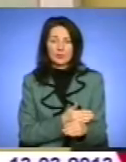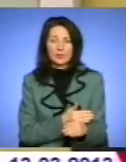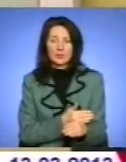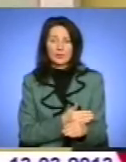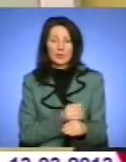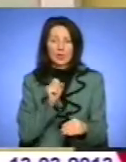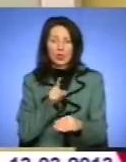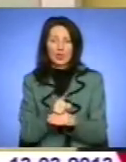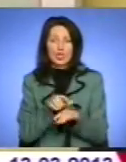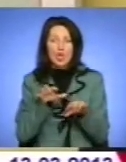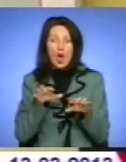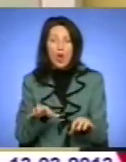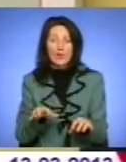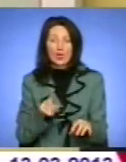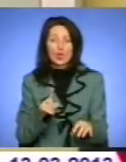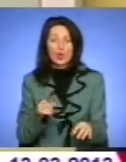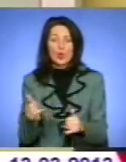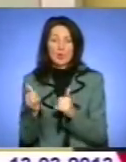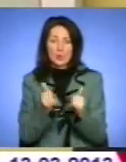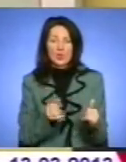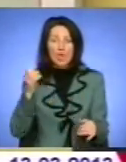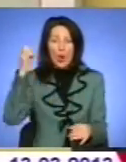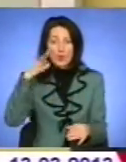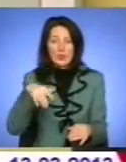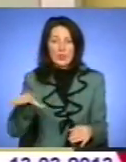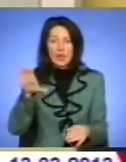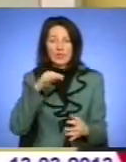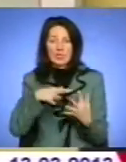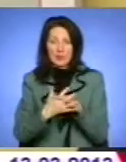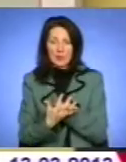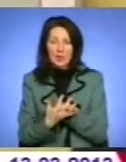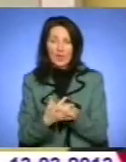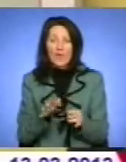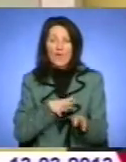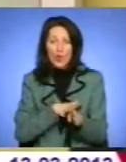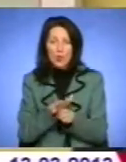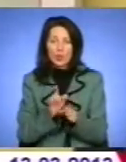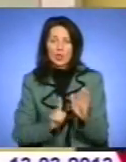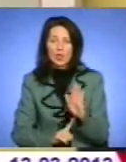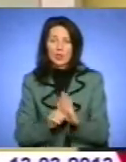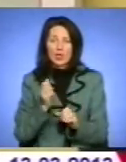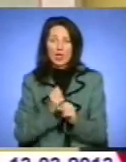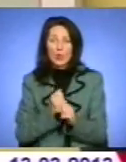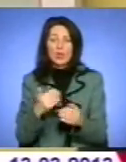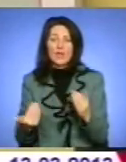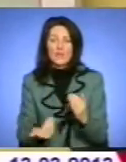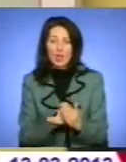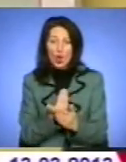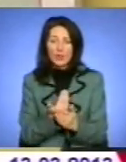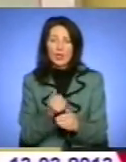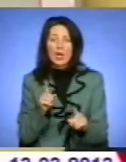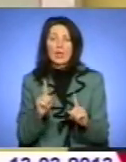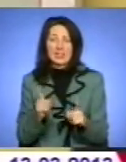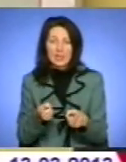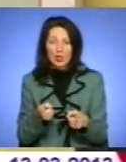доручення голови щодо забезпечення освітлення всіх населених пунктів виконується. Розпочали роботу з відновлення